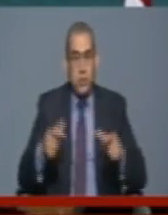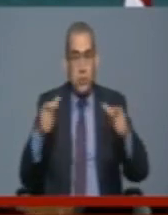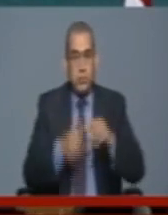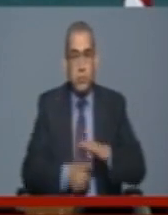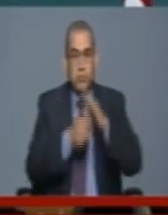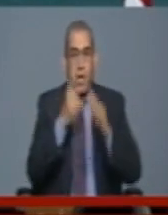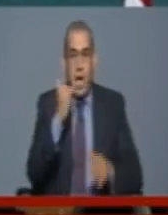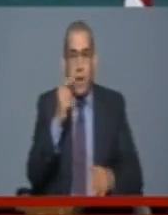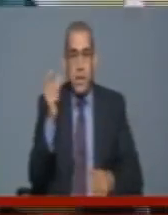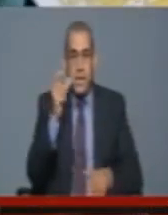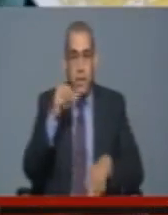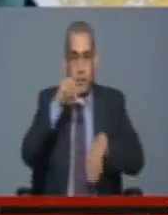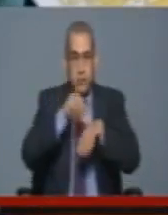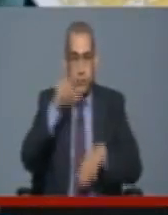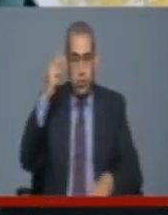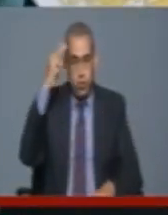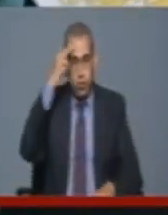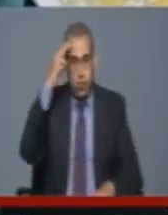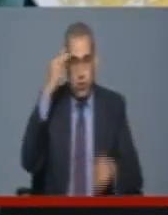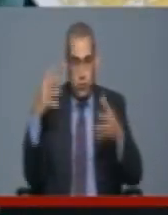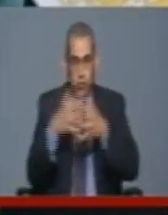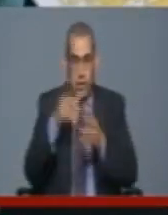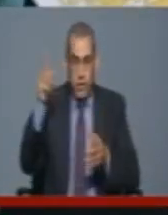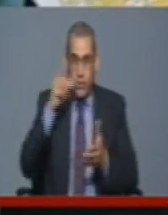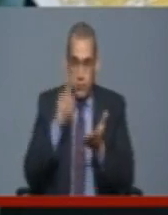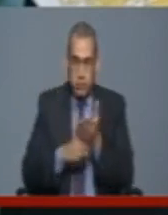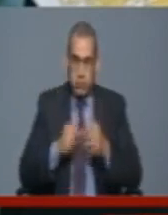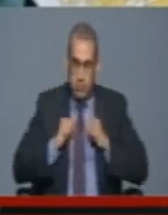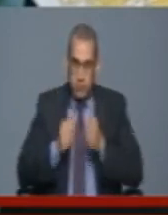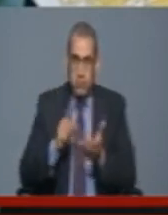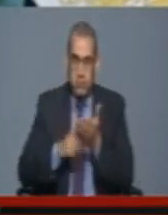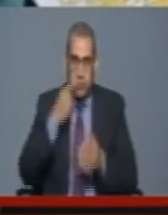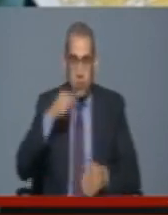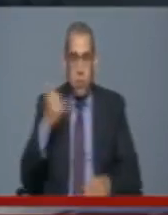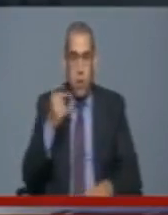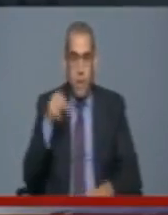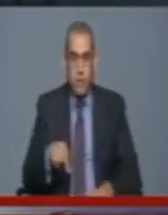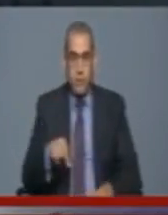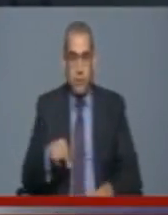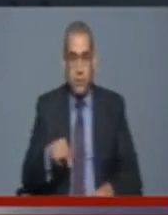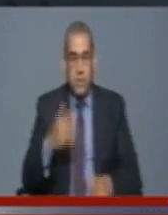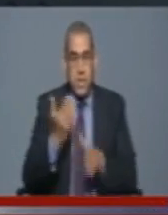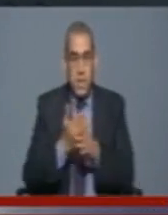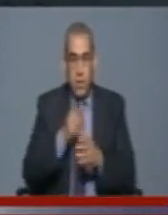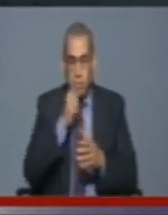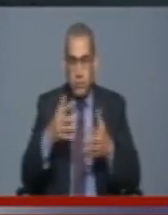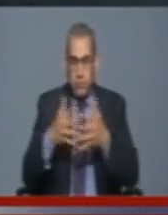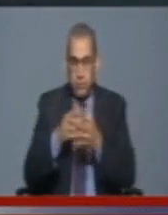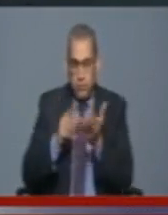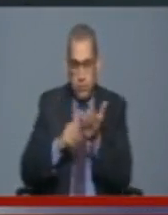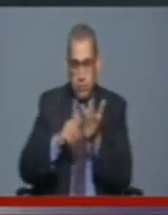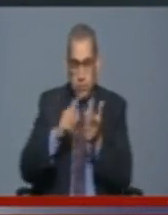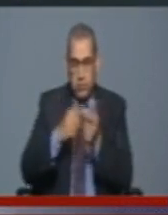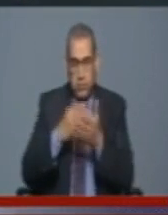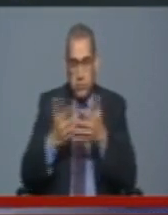العربية الإسلامية مشاركة فاعلة وحيوية، حيث اتسقت مخرجاتها مع